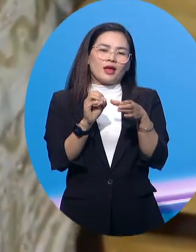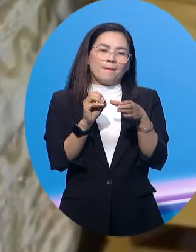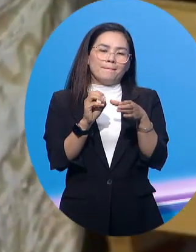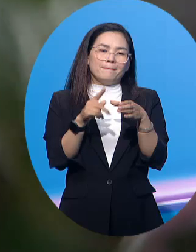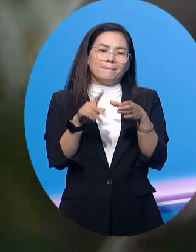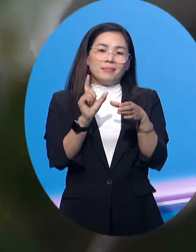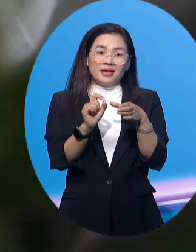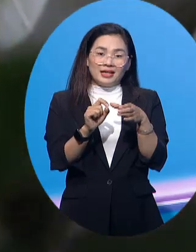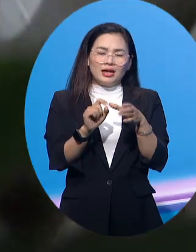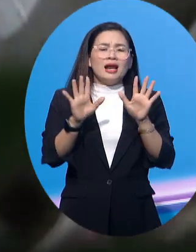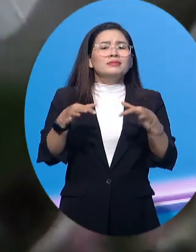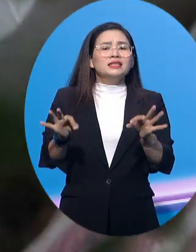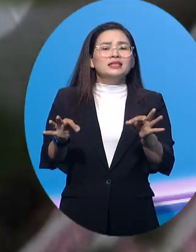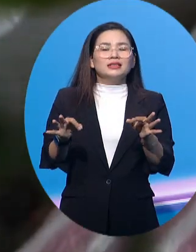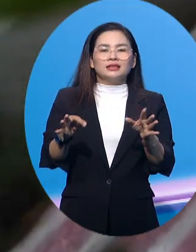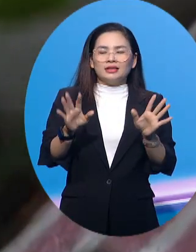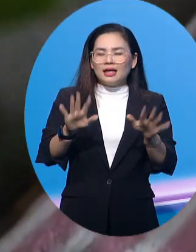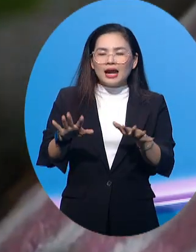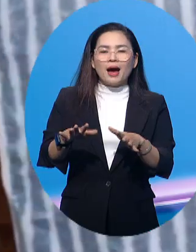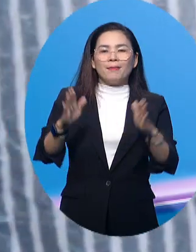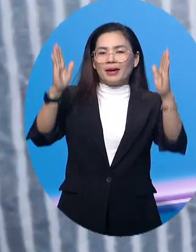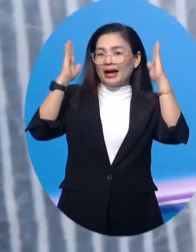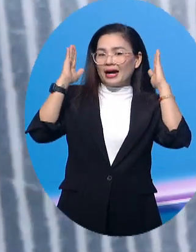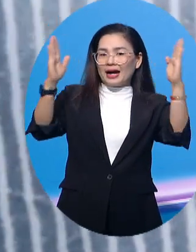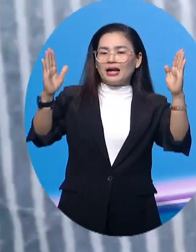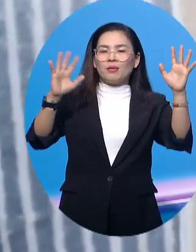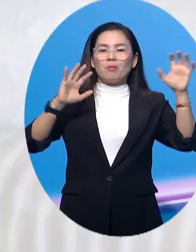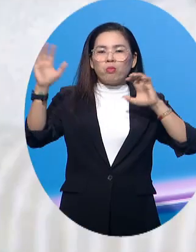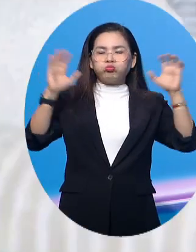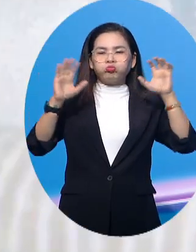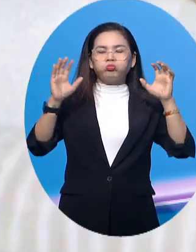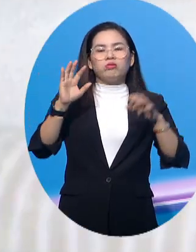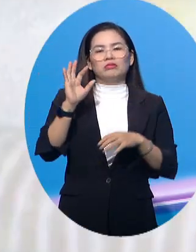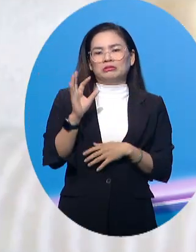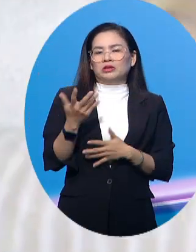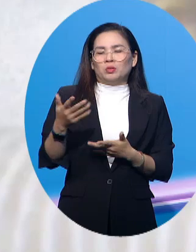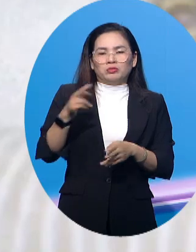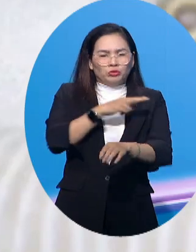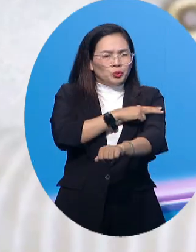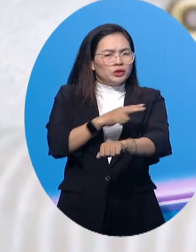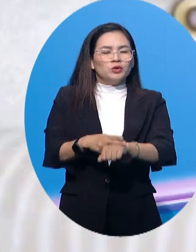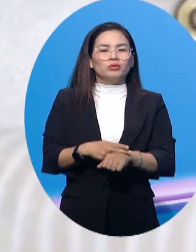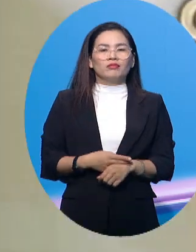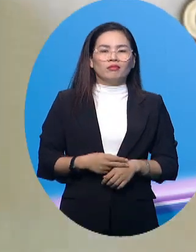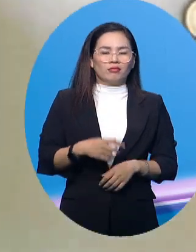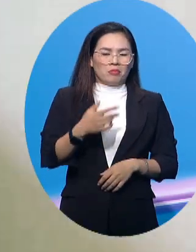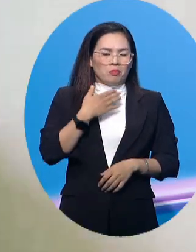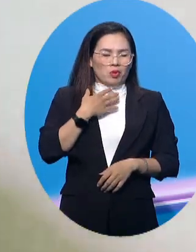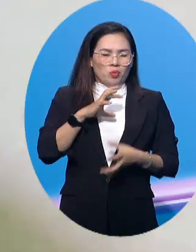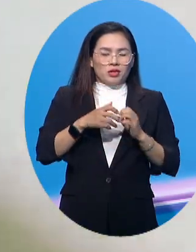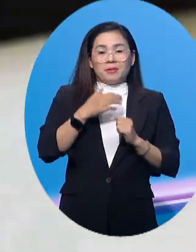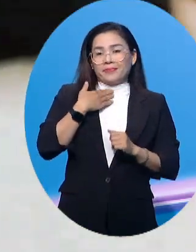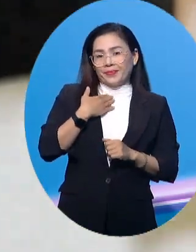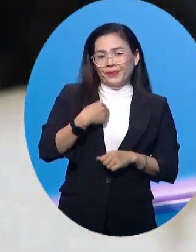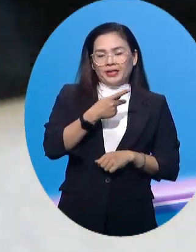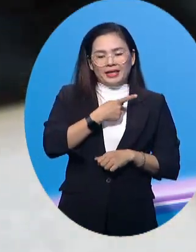kinh nghiệm trong lĩnh vực sản xuất và phân phối khăn bông chuyên dụng, Thifuco mong muốn mang đến cho khách hàng những sản phẩm chất lượng tốt nhất, chất